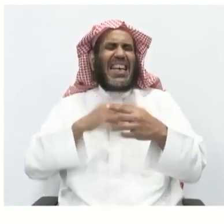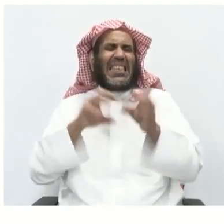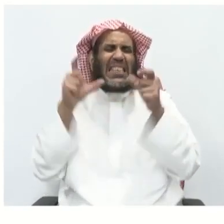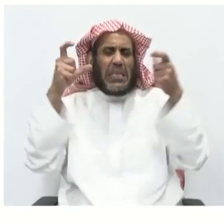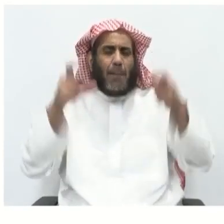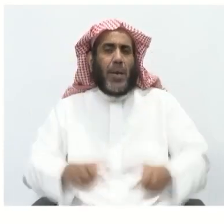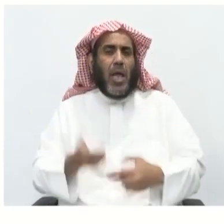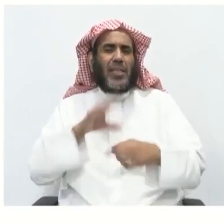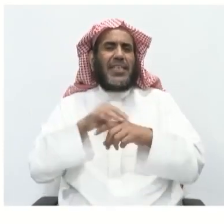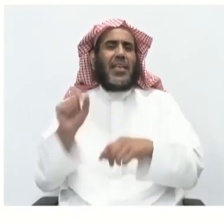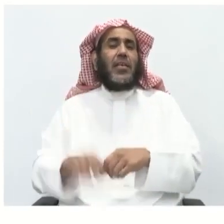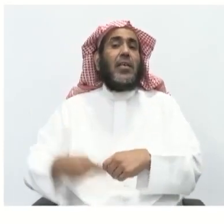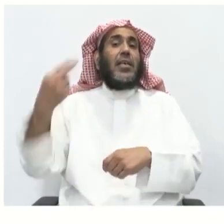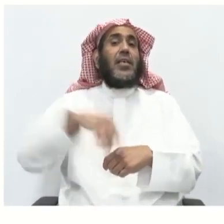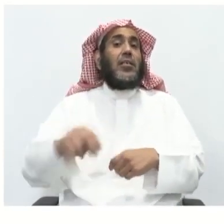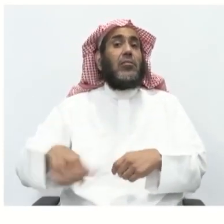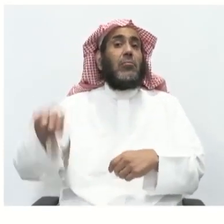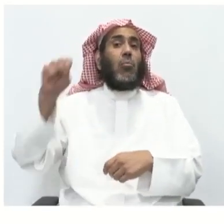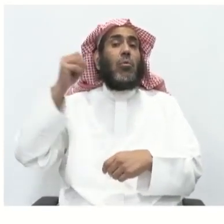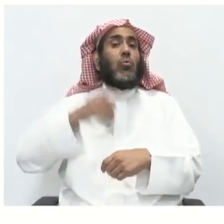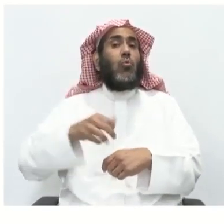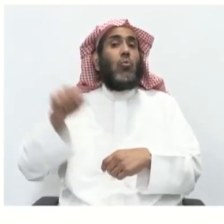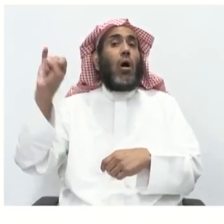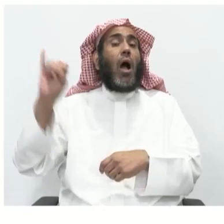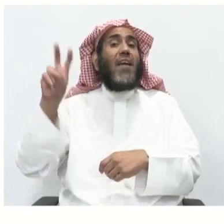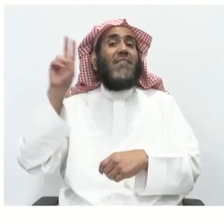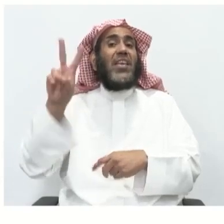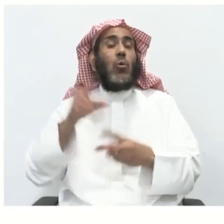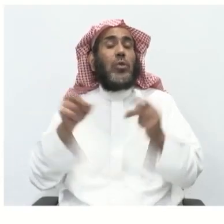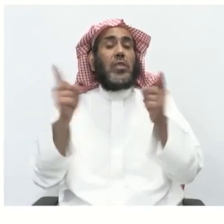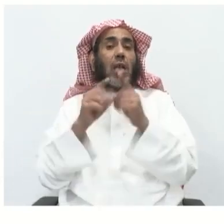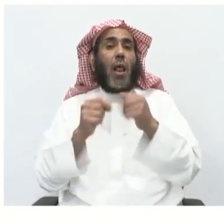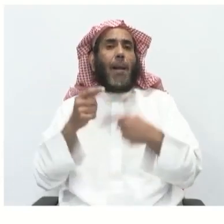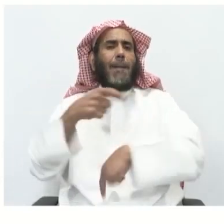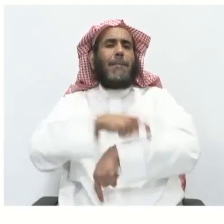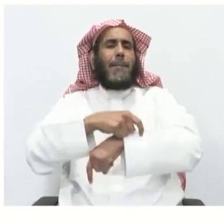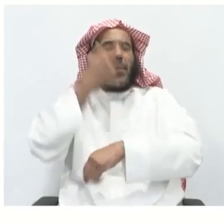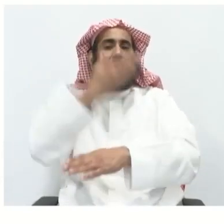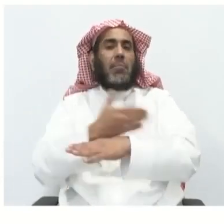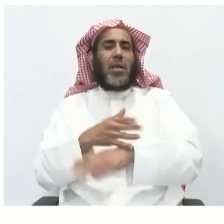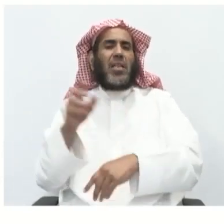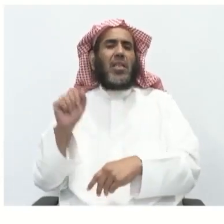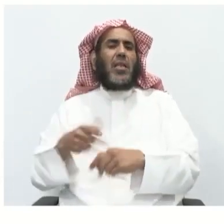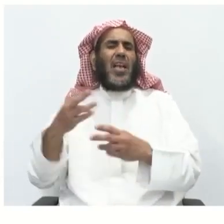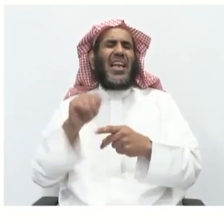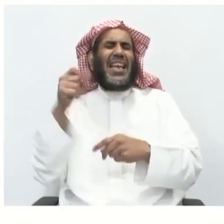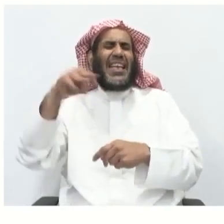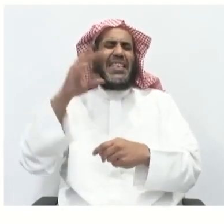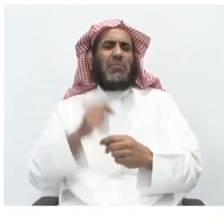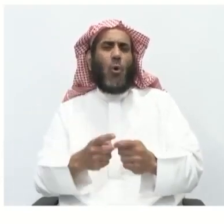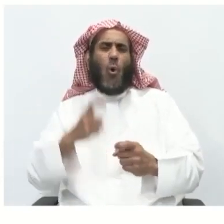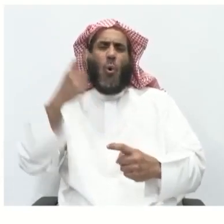عند الانسان اتش اي في وهو اختصار لهذا المرض الذي يسبب مرض الايدز من الذ اعداء